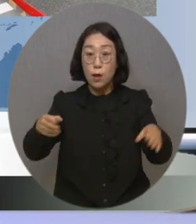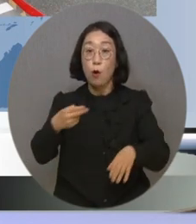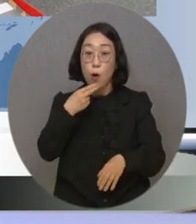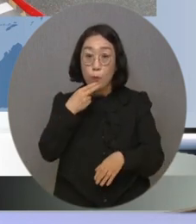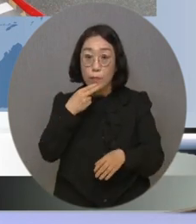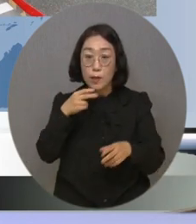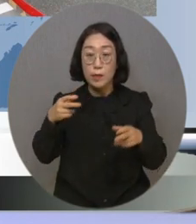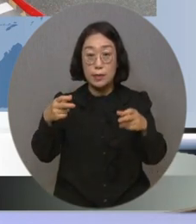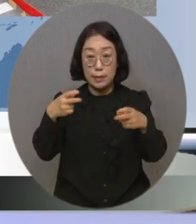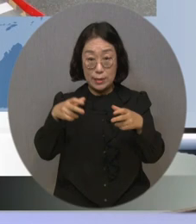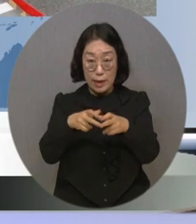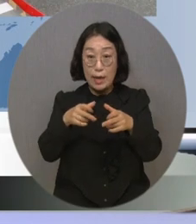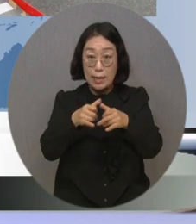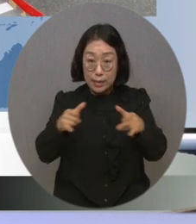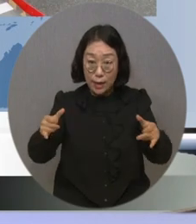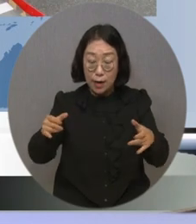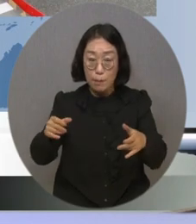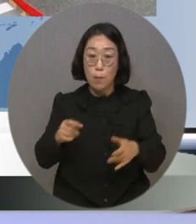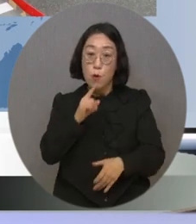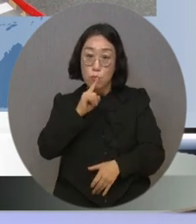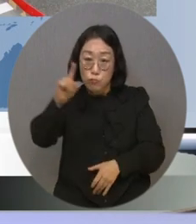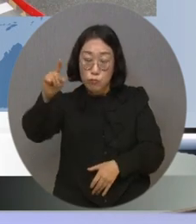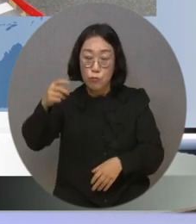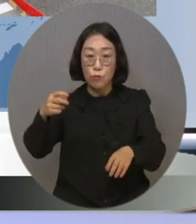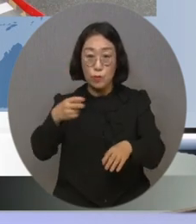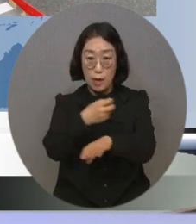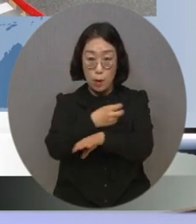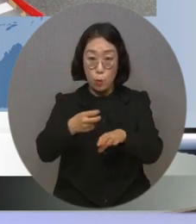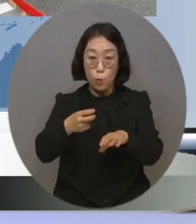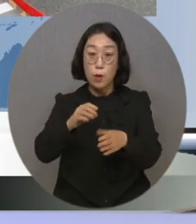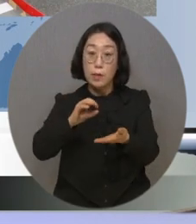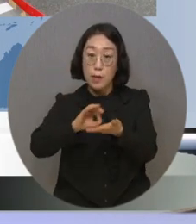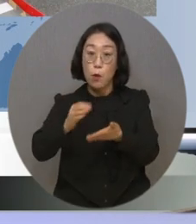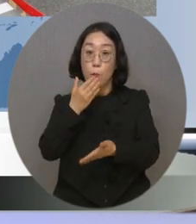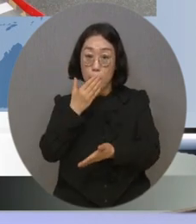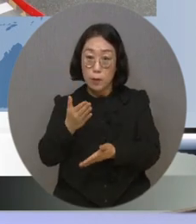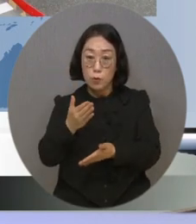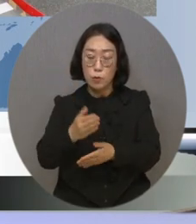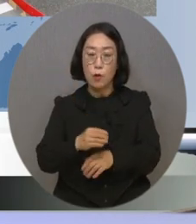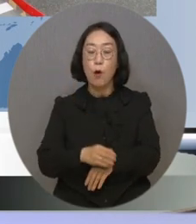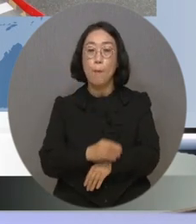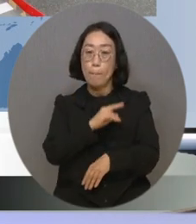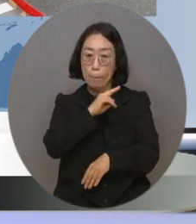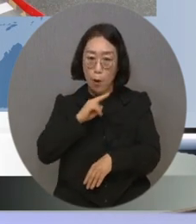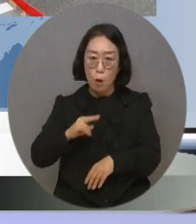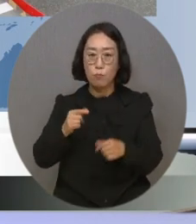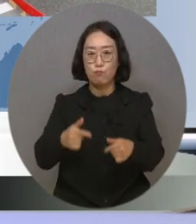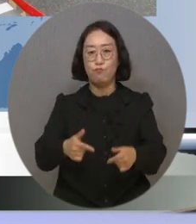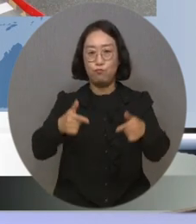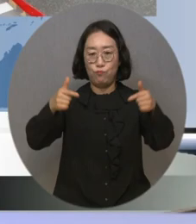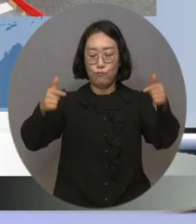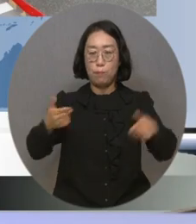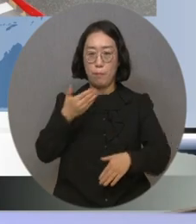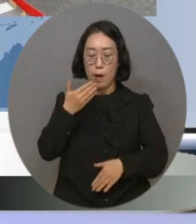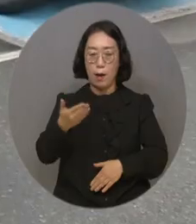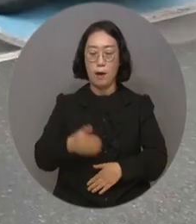교통약자가 이용할 수 있어 장애인 콜택시에 몰리던 수요 또한 분산할 수 있다는데요. 황영재 기자입니다.